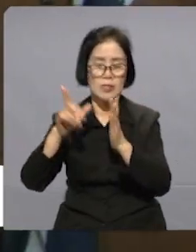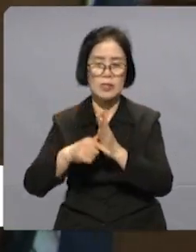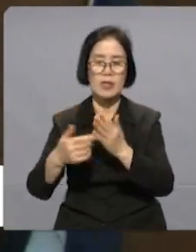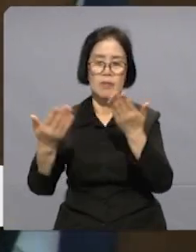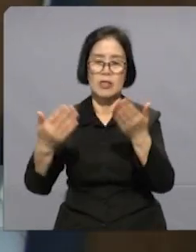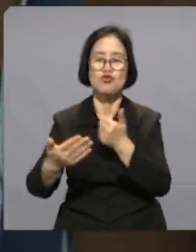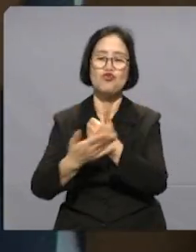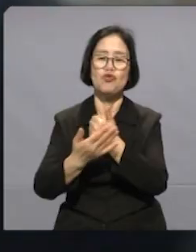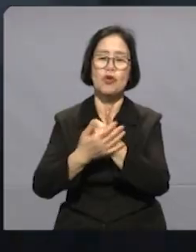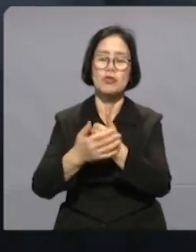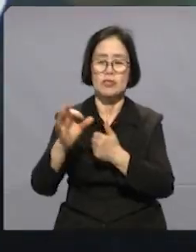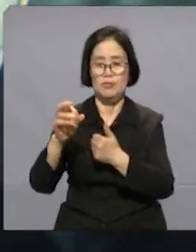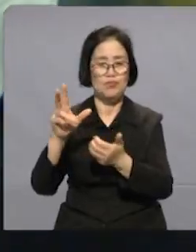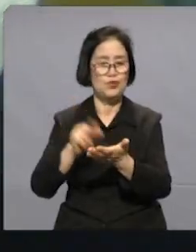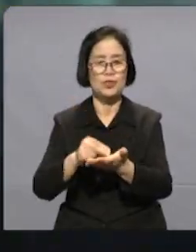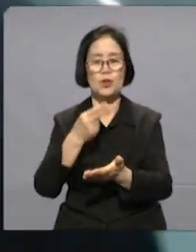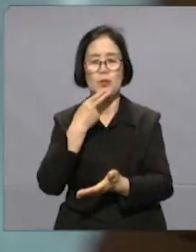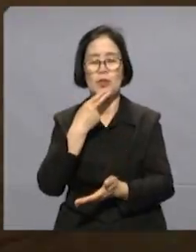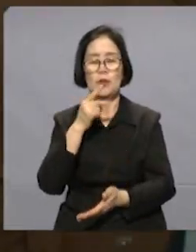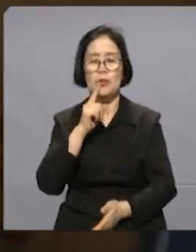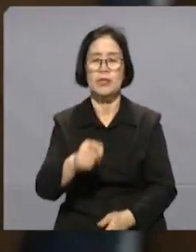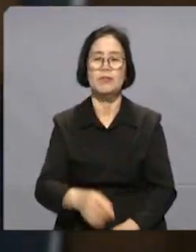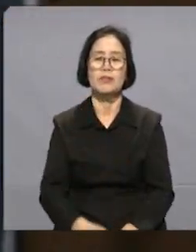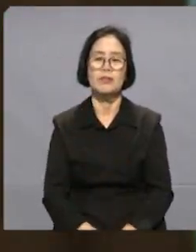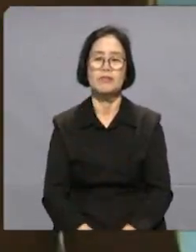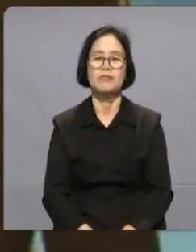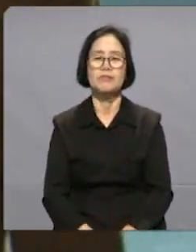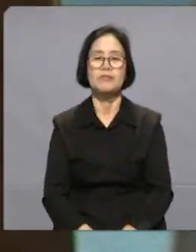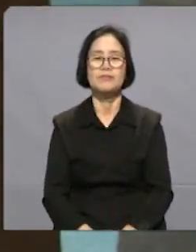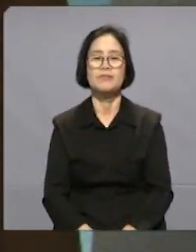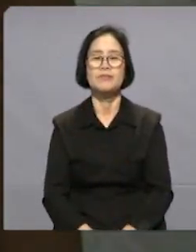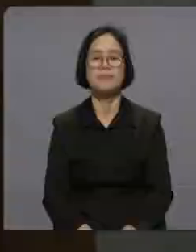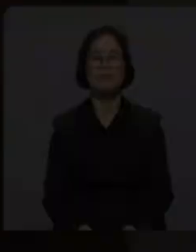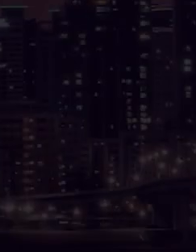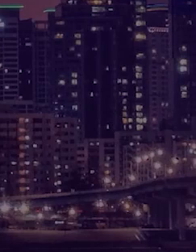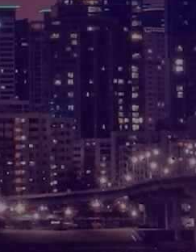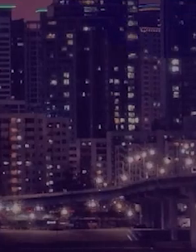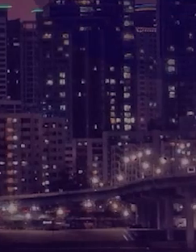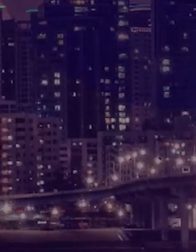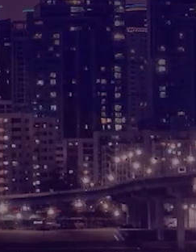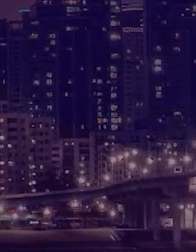출판기념회에서 받은 후원금이라며 문제 없다는 입장입니다. OBS 뉴스 이상호입니다.